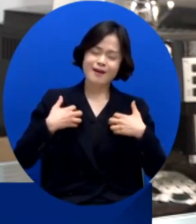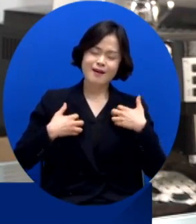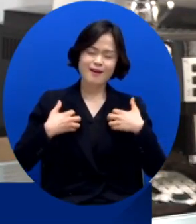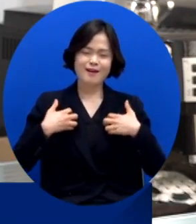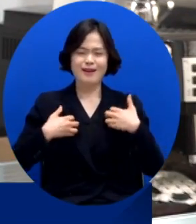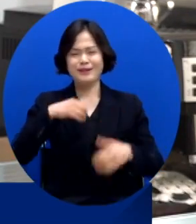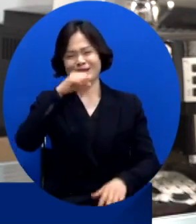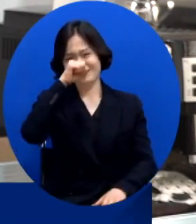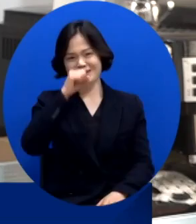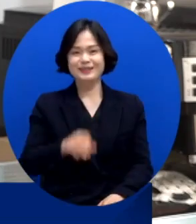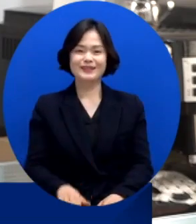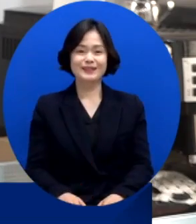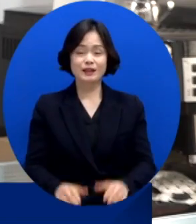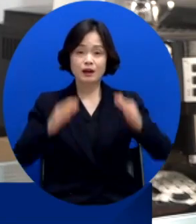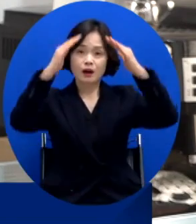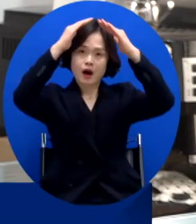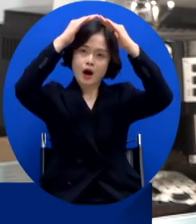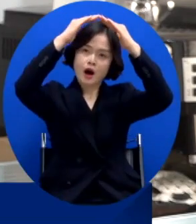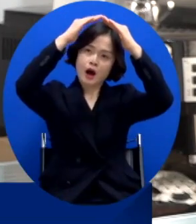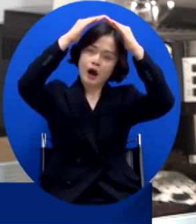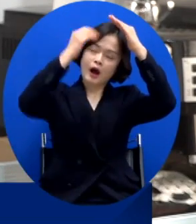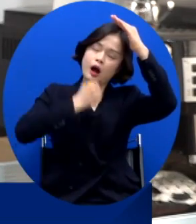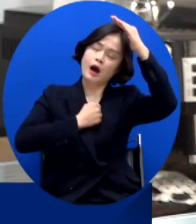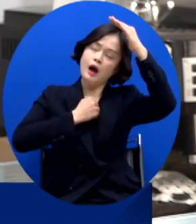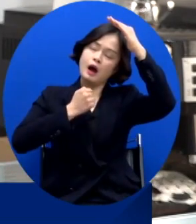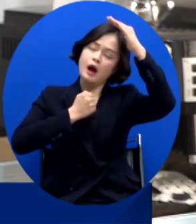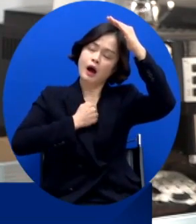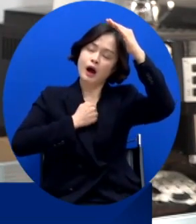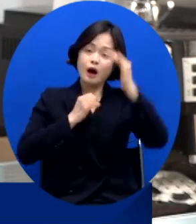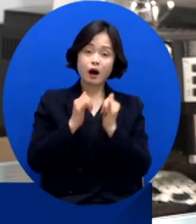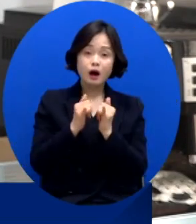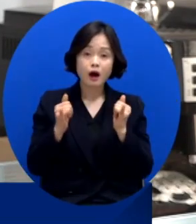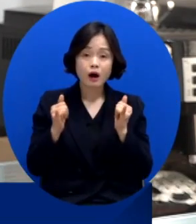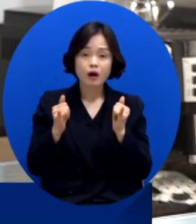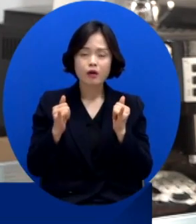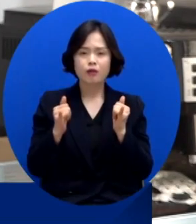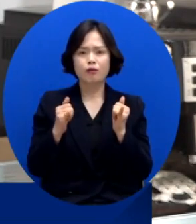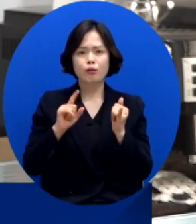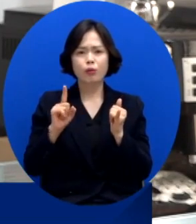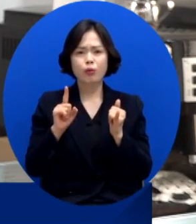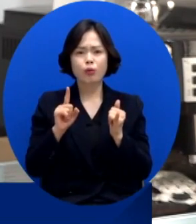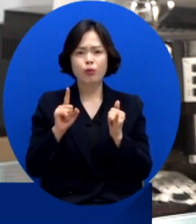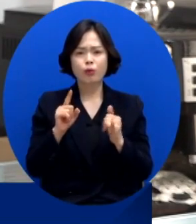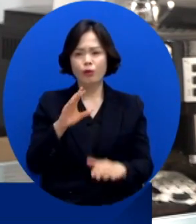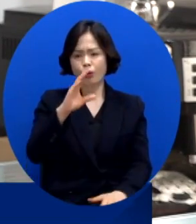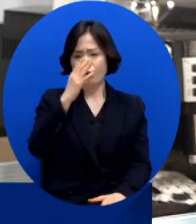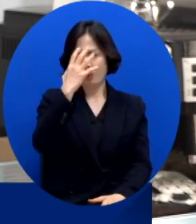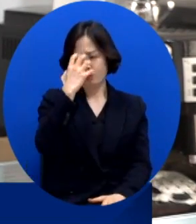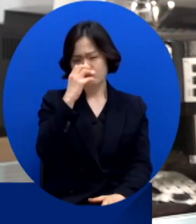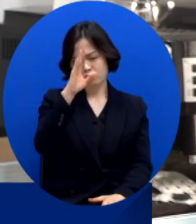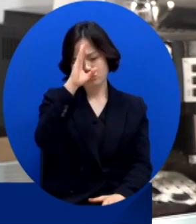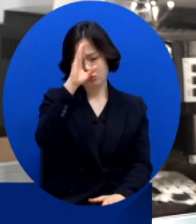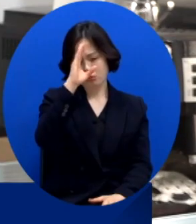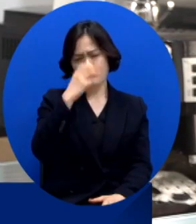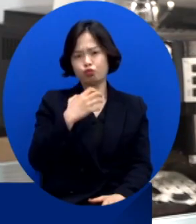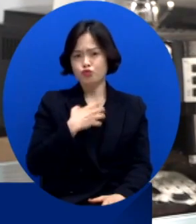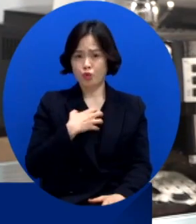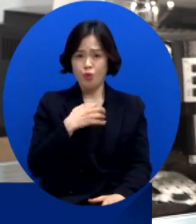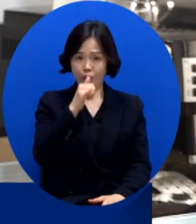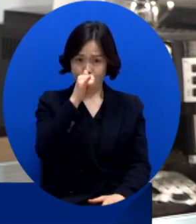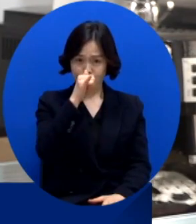그래서 좋아요. 집에만 있으면 사람이가 우리 나이 허리 우울증 같은 거 많이